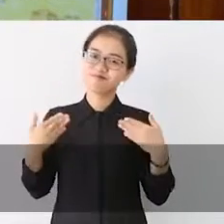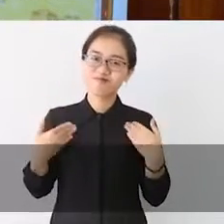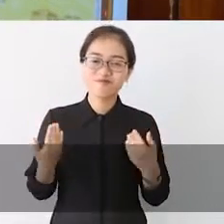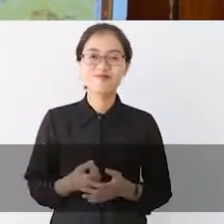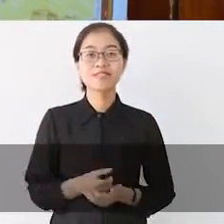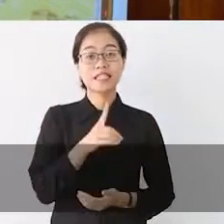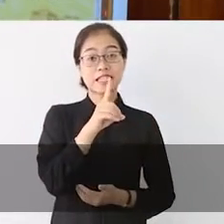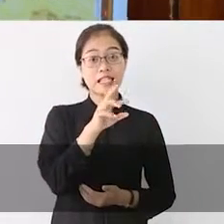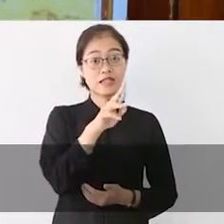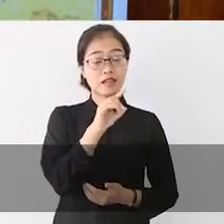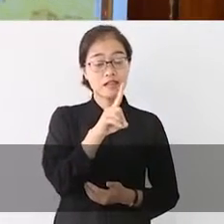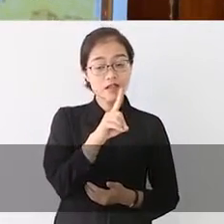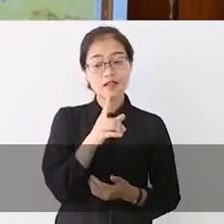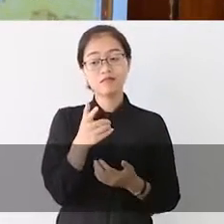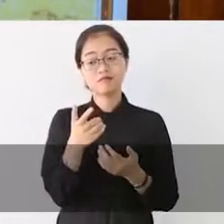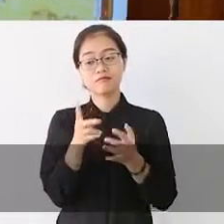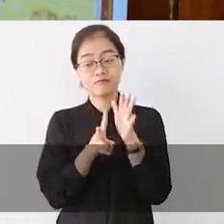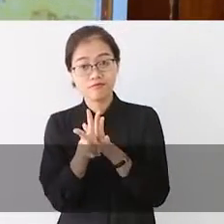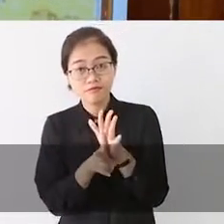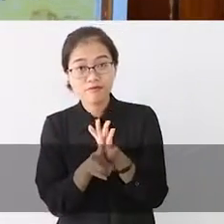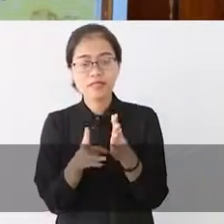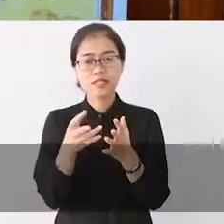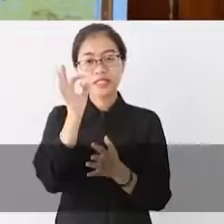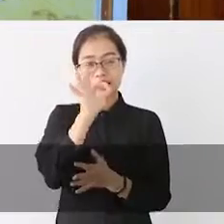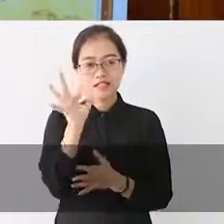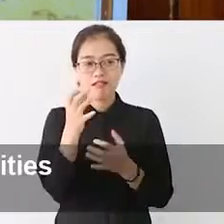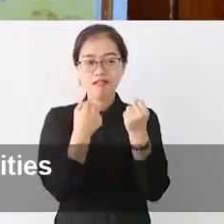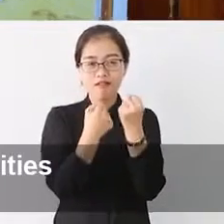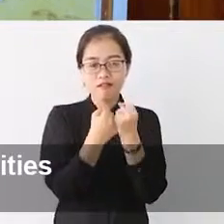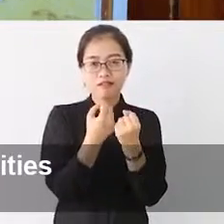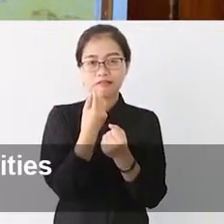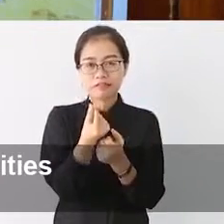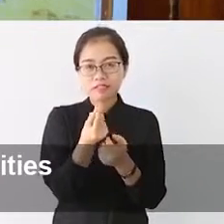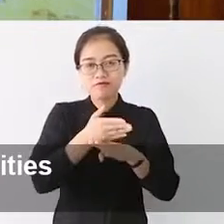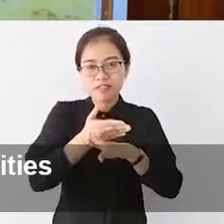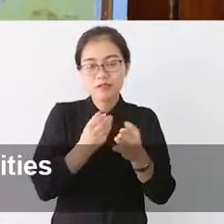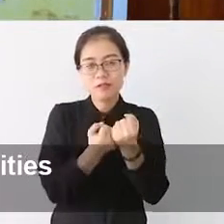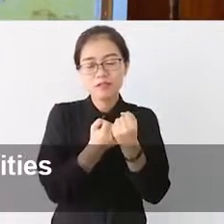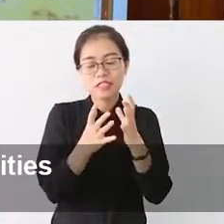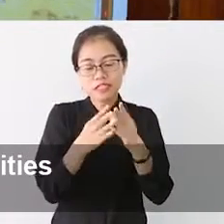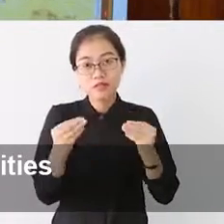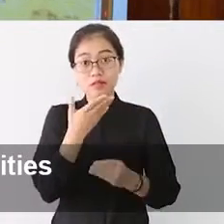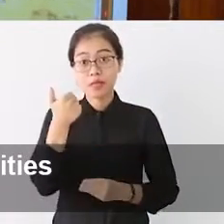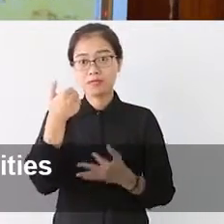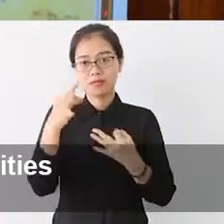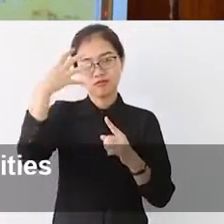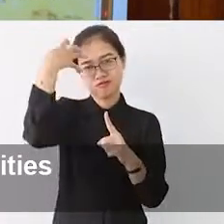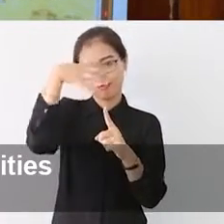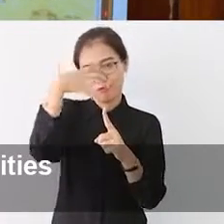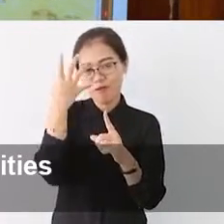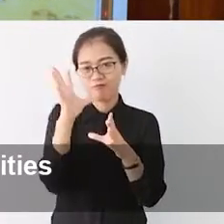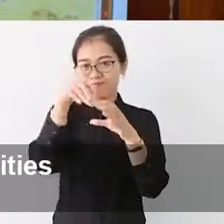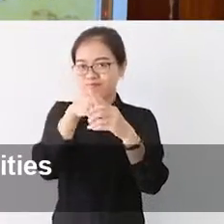DRD tài trợ cho người ta về vật chất lẫn tinh thần, và đặc biệt là những cái khóa huấn luyện giúp cho